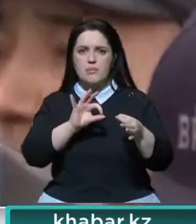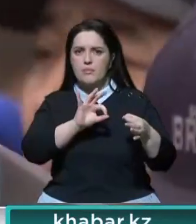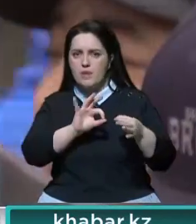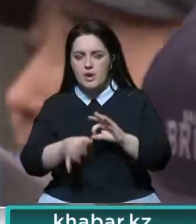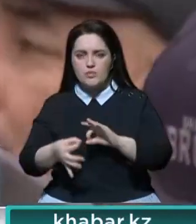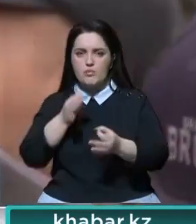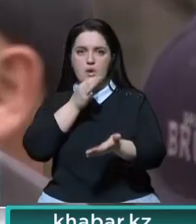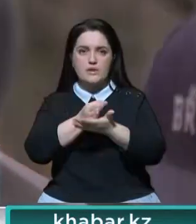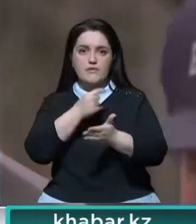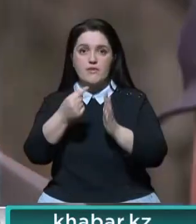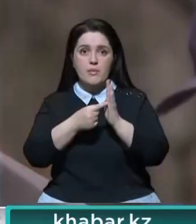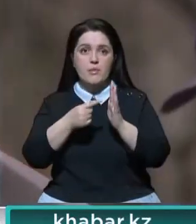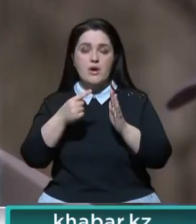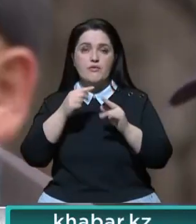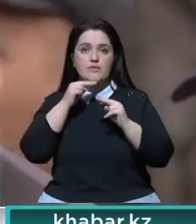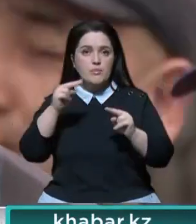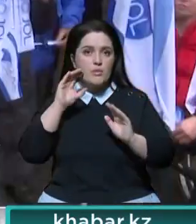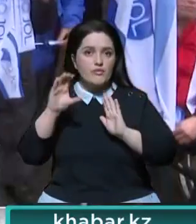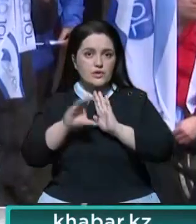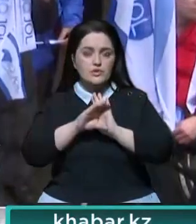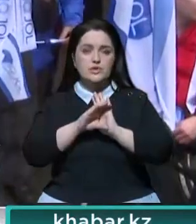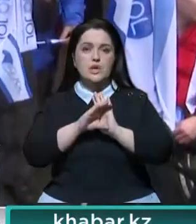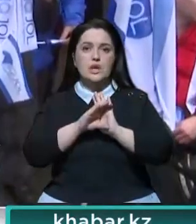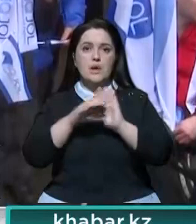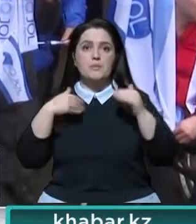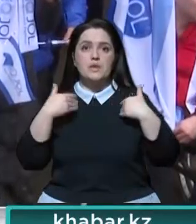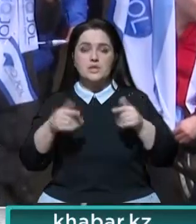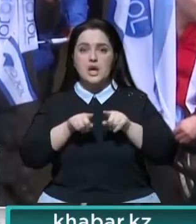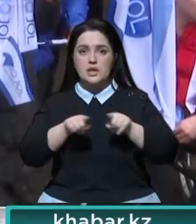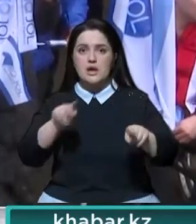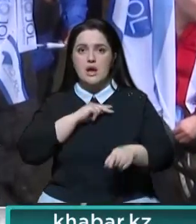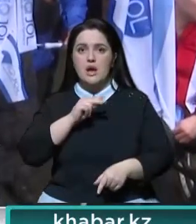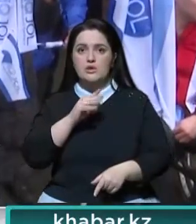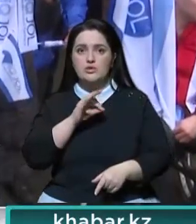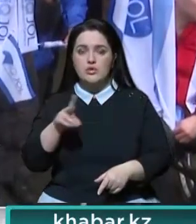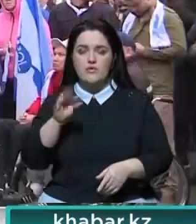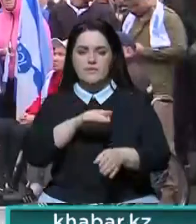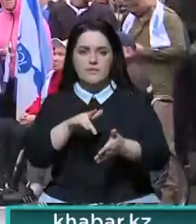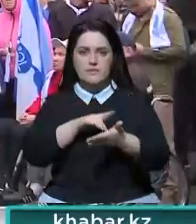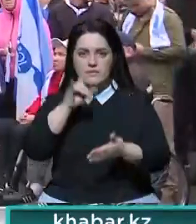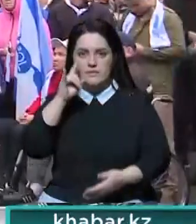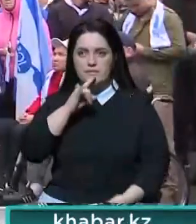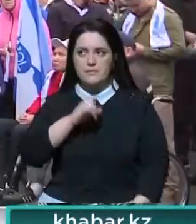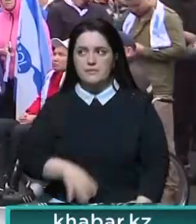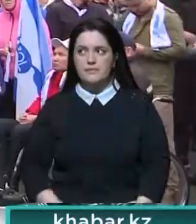на вопросы и внимательно выслушали предложения. Агитационная работа акжоловцев проходит во всех регионах страны.